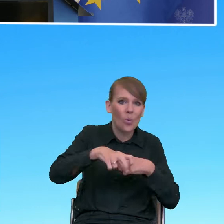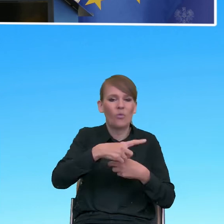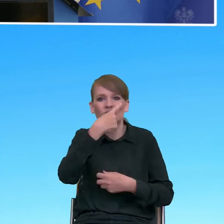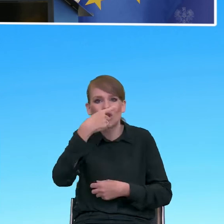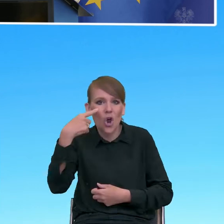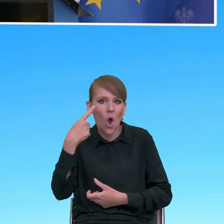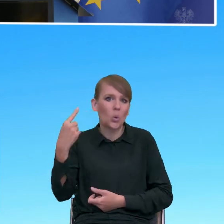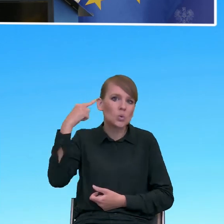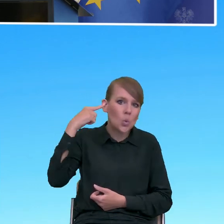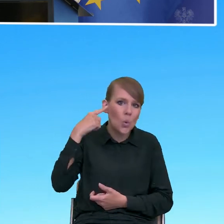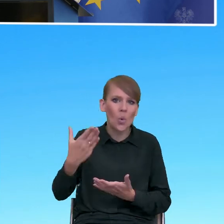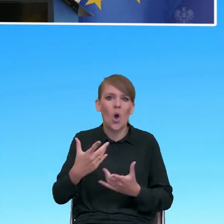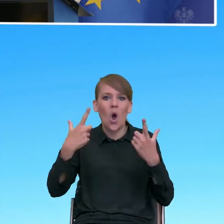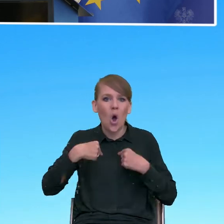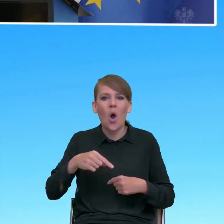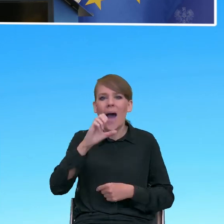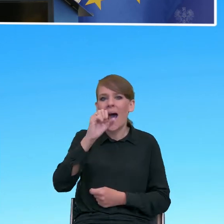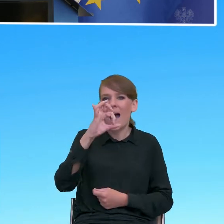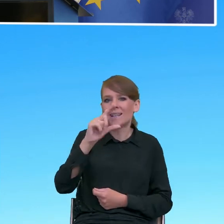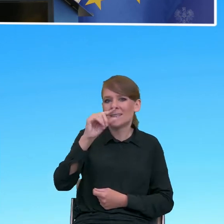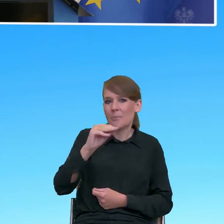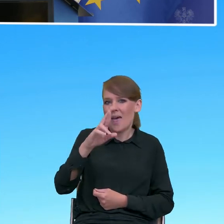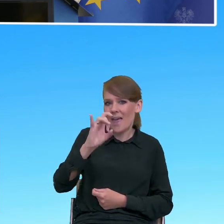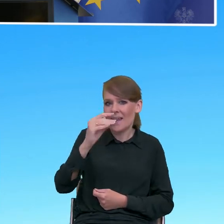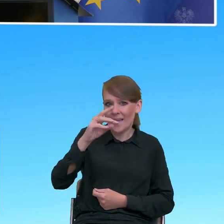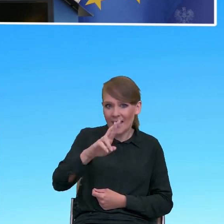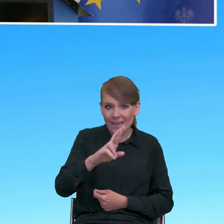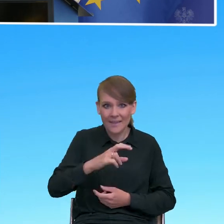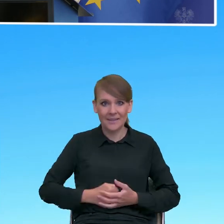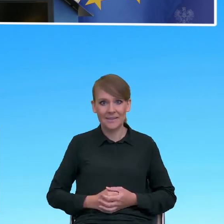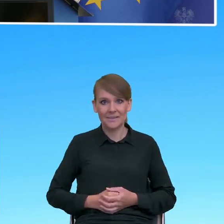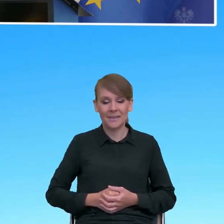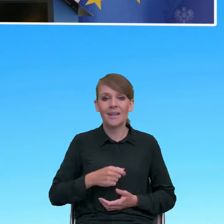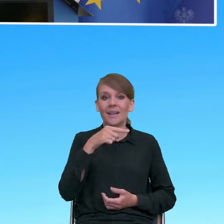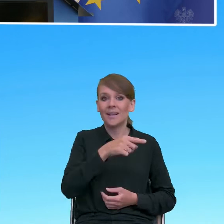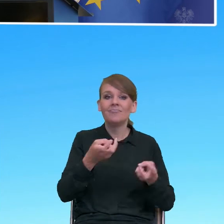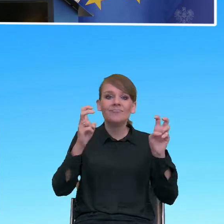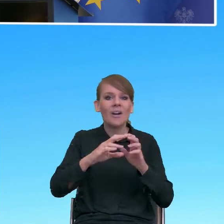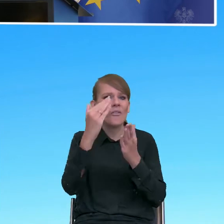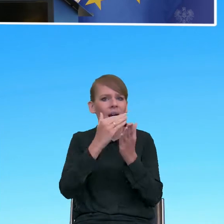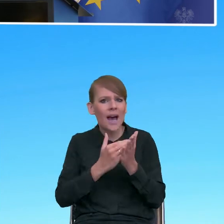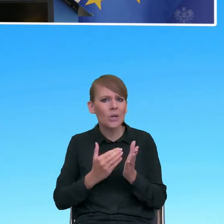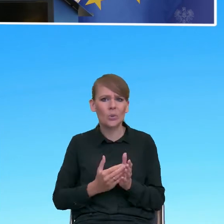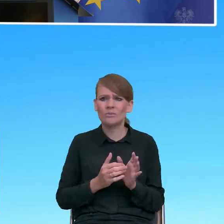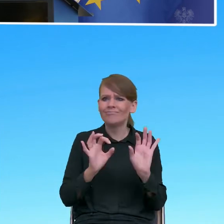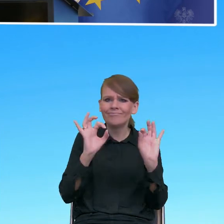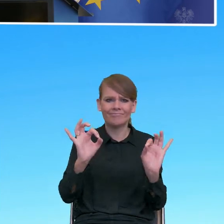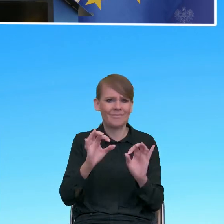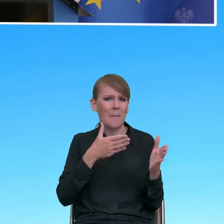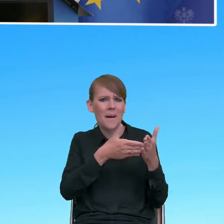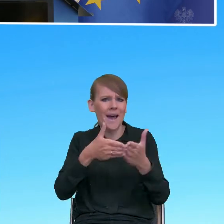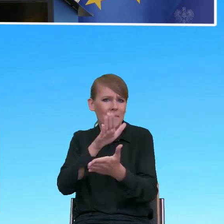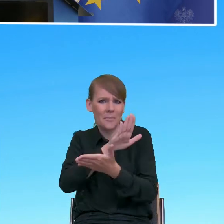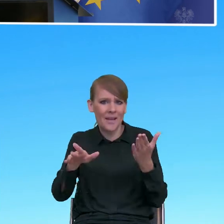wzrokowymi, słuchowymi, osoby z zespołem Aspergera, więc stworzenie takich warunków przyjaznych, bez barier, jest naszym głównym celem